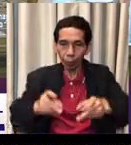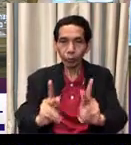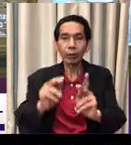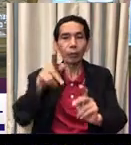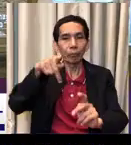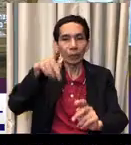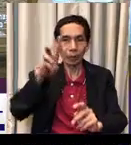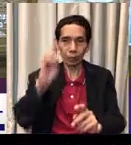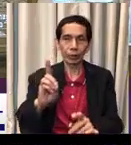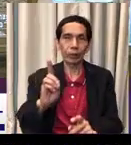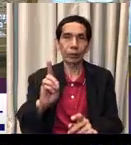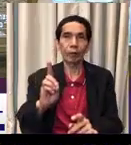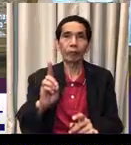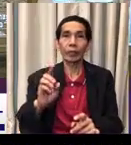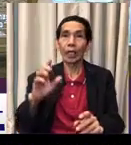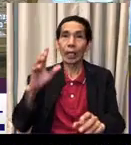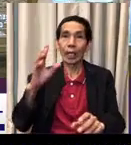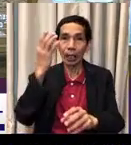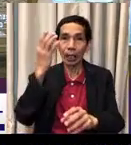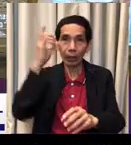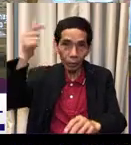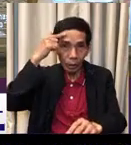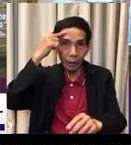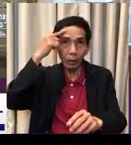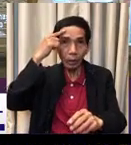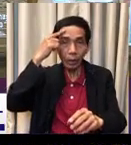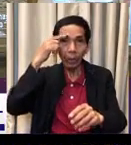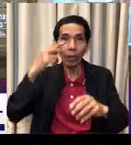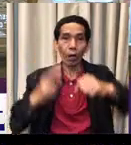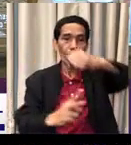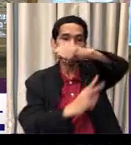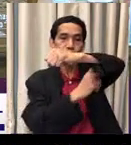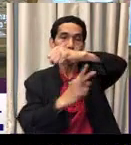opportunity. O, tapos ang gobyerno, nagiging tulay.